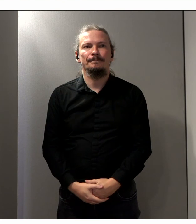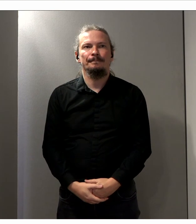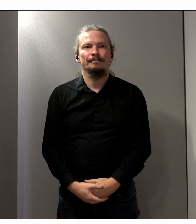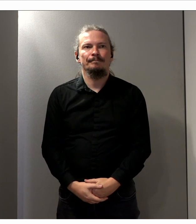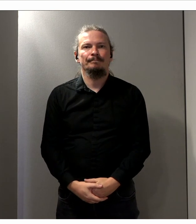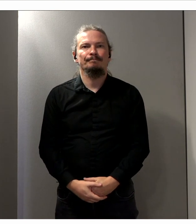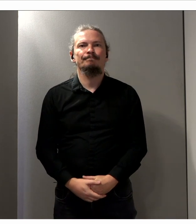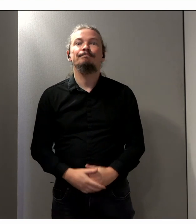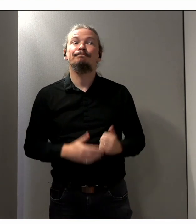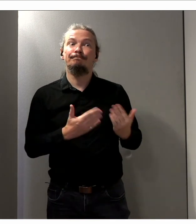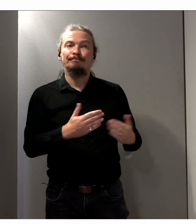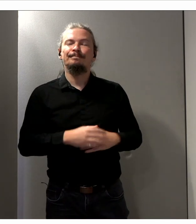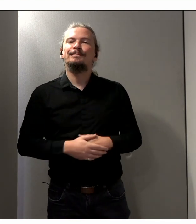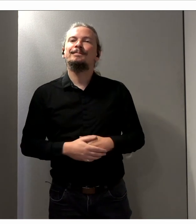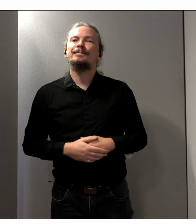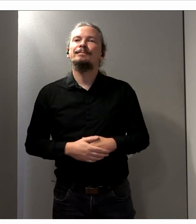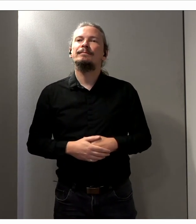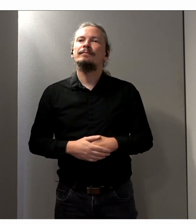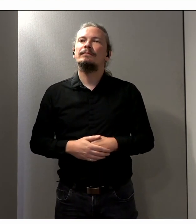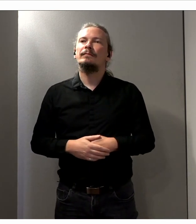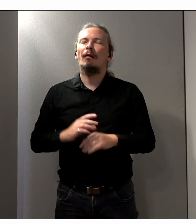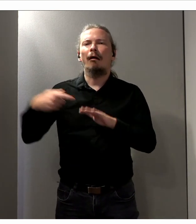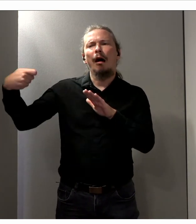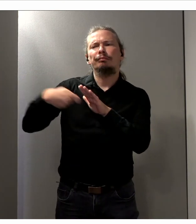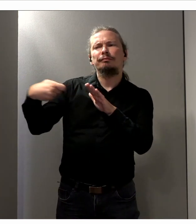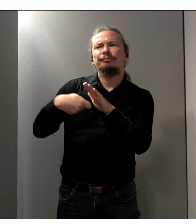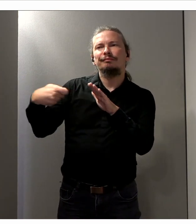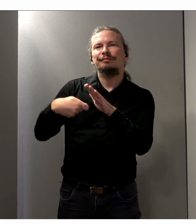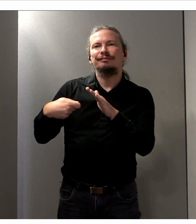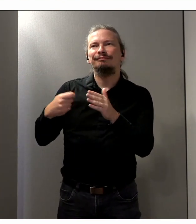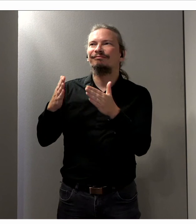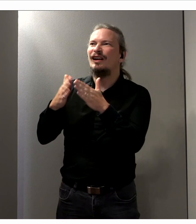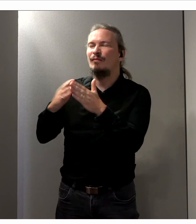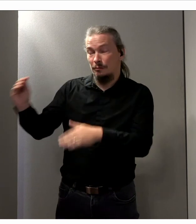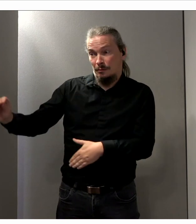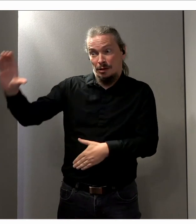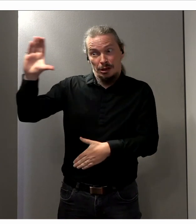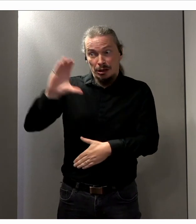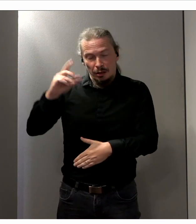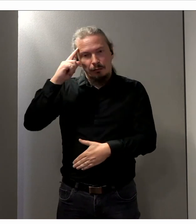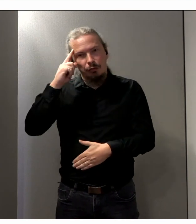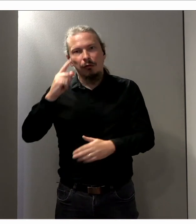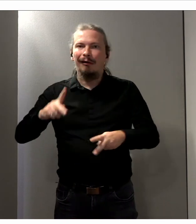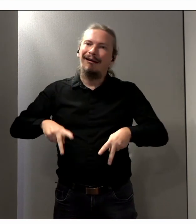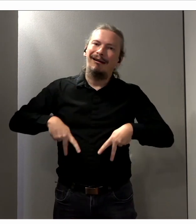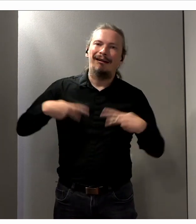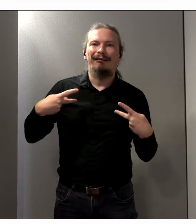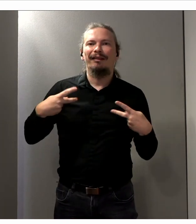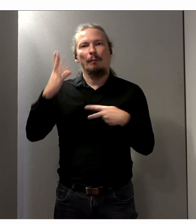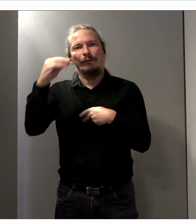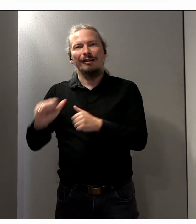Et donc, au-delà du financement qui aurait été trop important pour une aide de vie